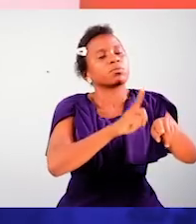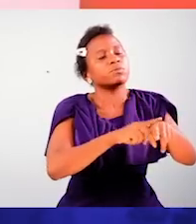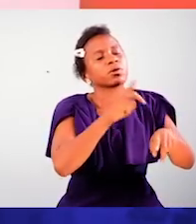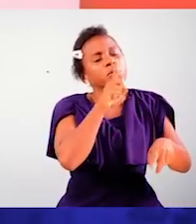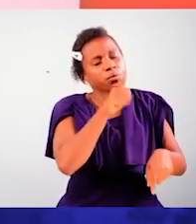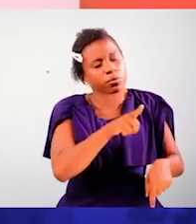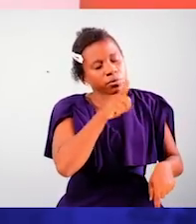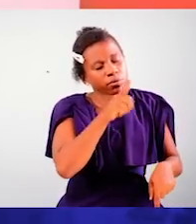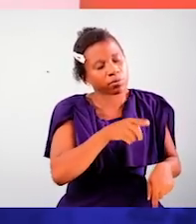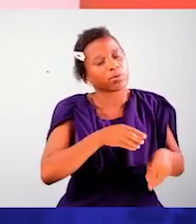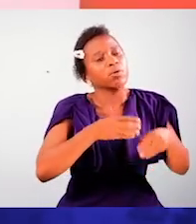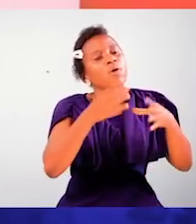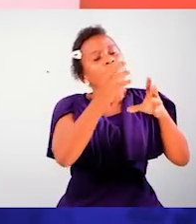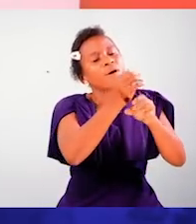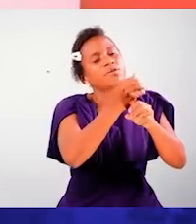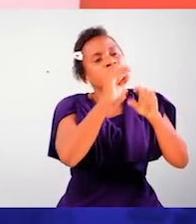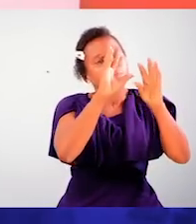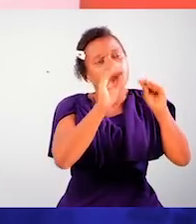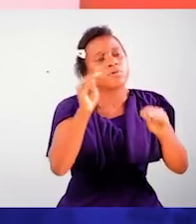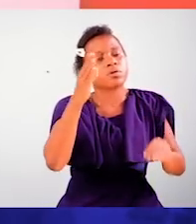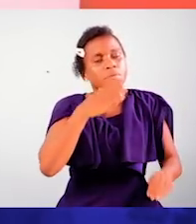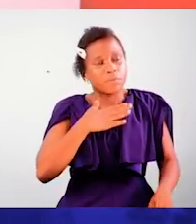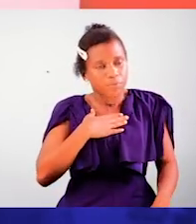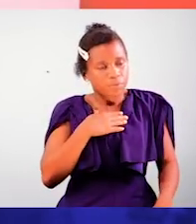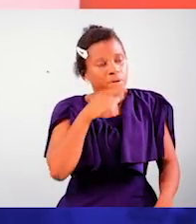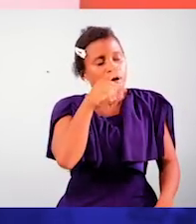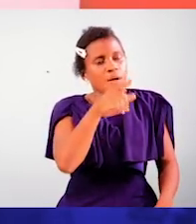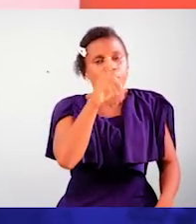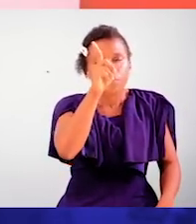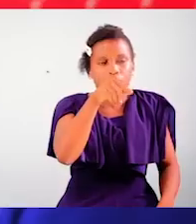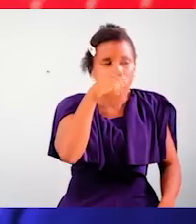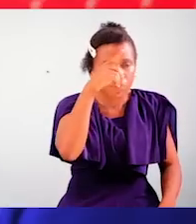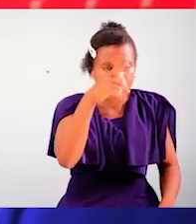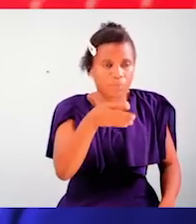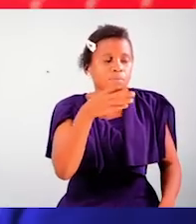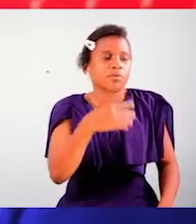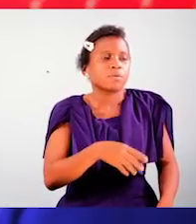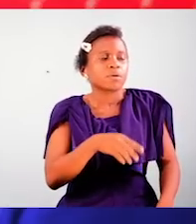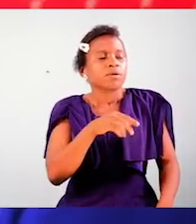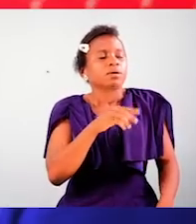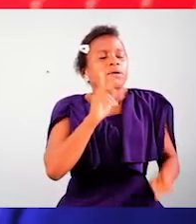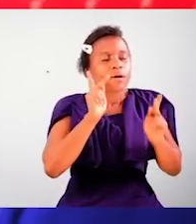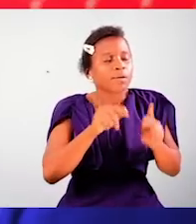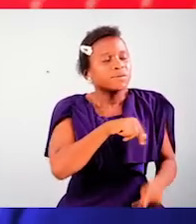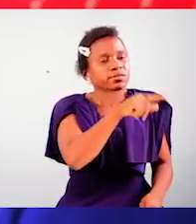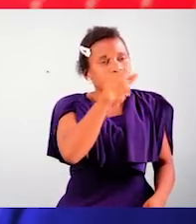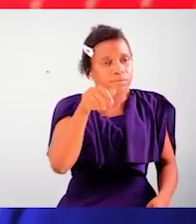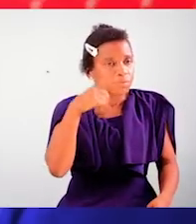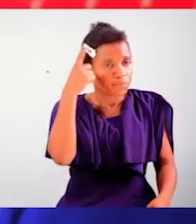yako useme CAG hapa alikosea. Sasa kama tunaiamini na ipo ile ni kazi ipo